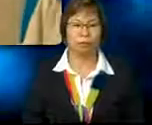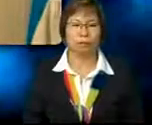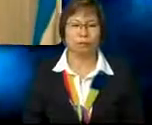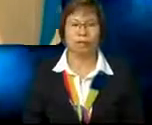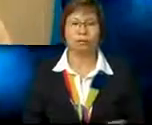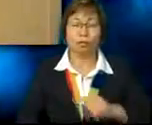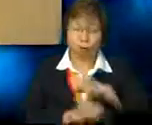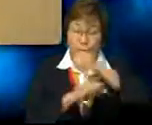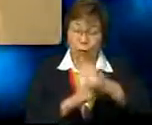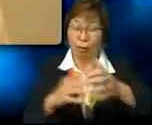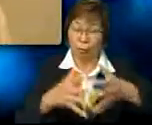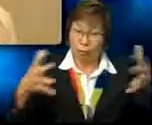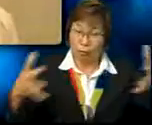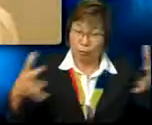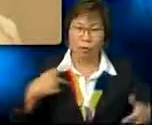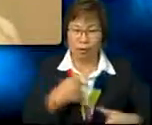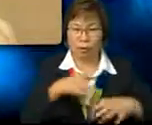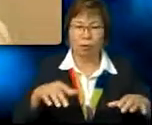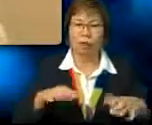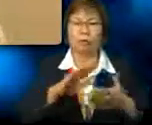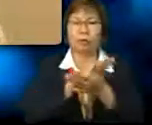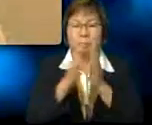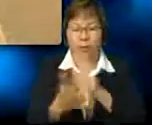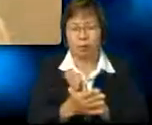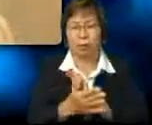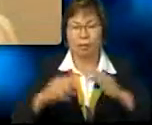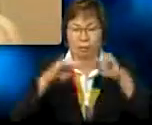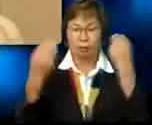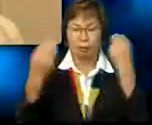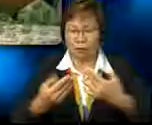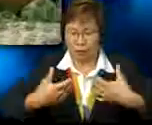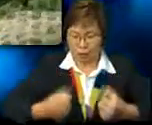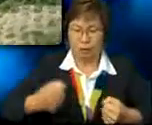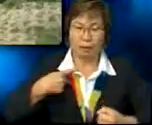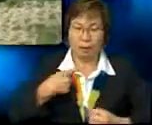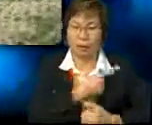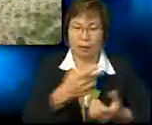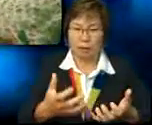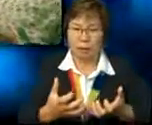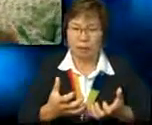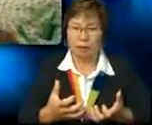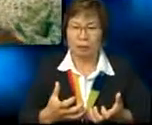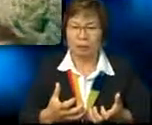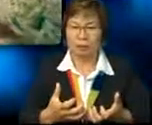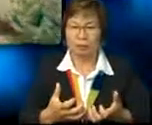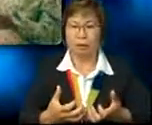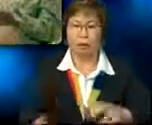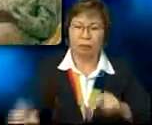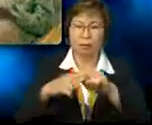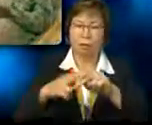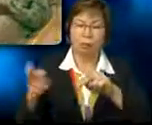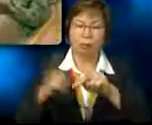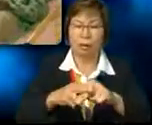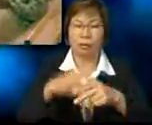Sumbangannya besar. Kita nak mendirikan masyarakat yang sihat. Jadi kita nak meninggikan produktiviti.